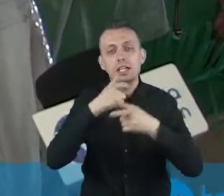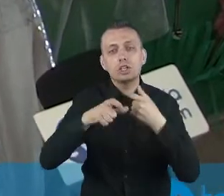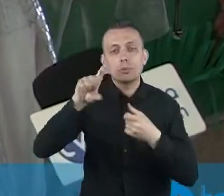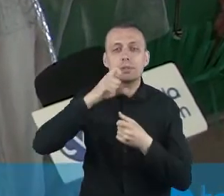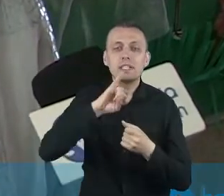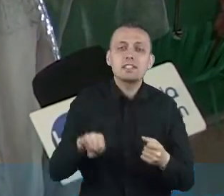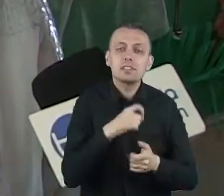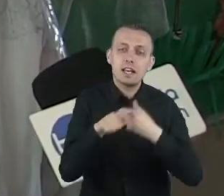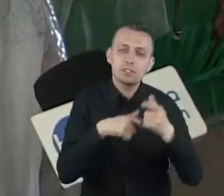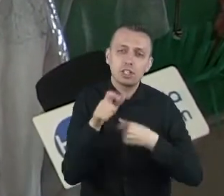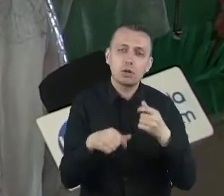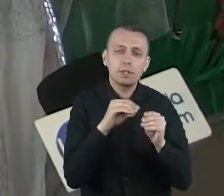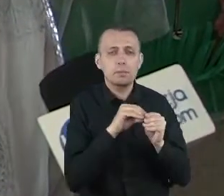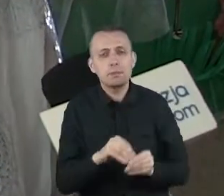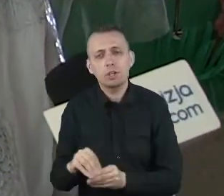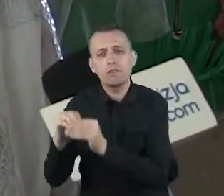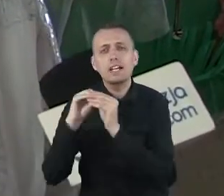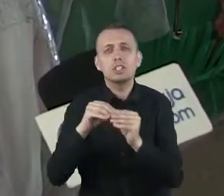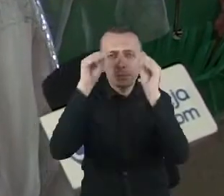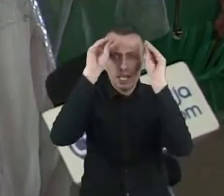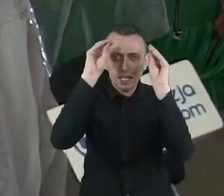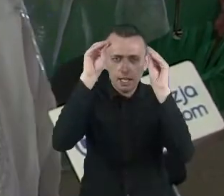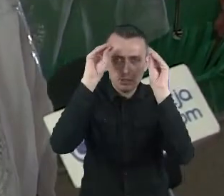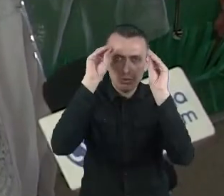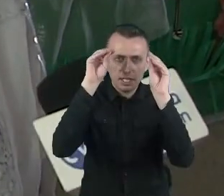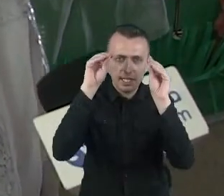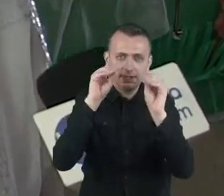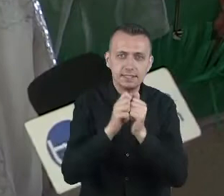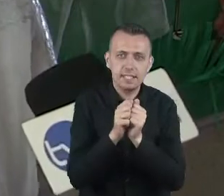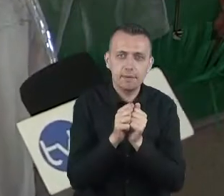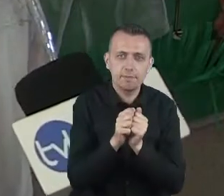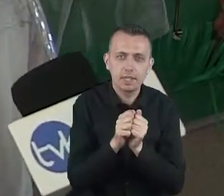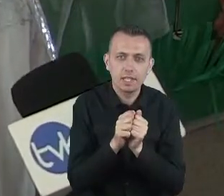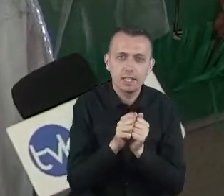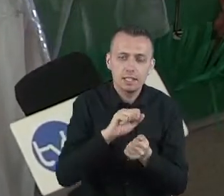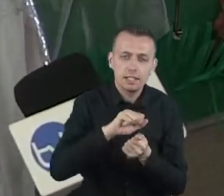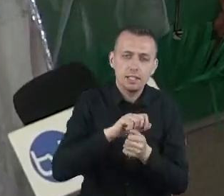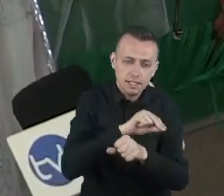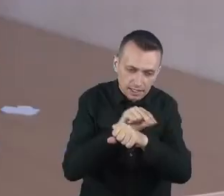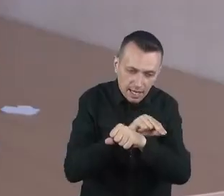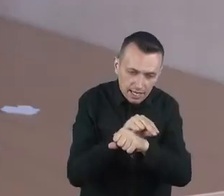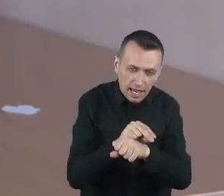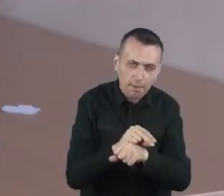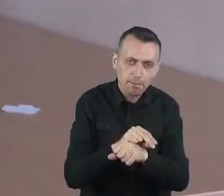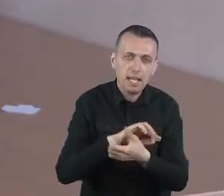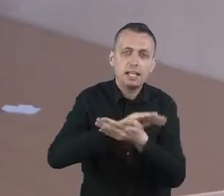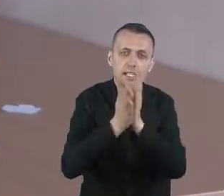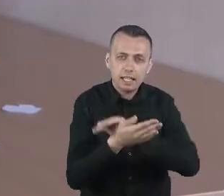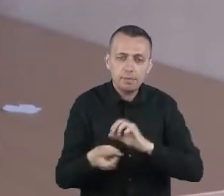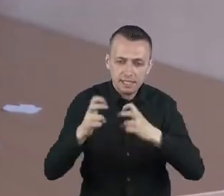zawsze robimy, to znaczy prowadzimy edukację z dziećmi, prowadzimy dogoterapię, prowadzimy rehabilitację